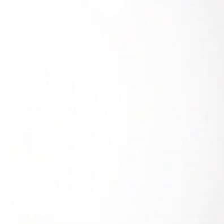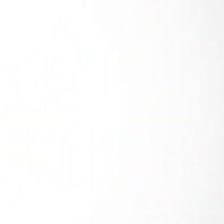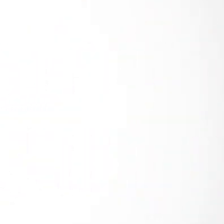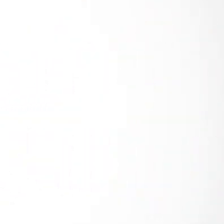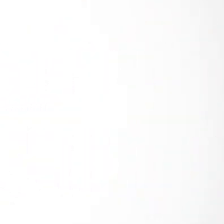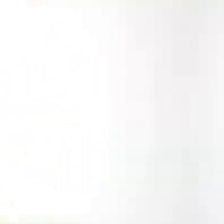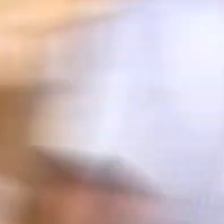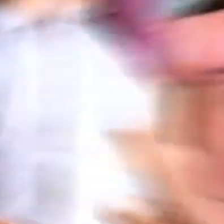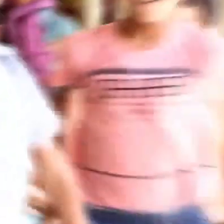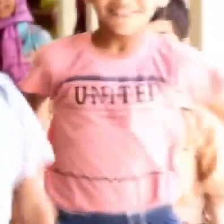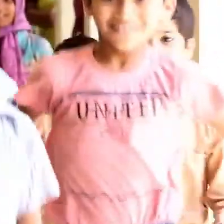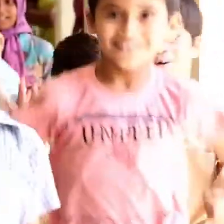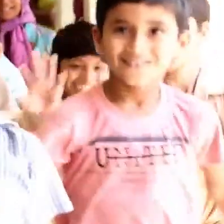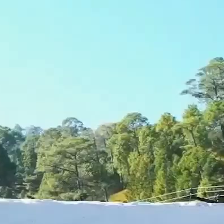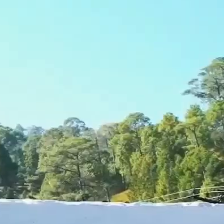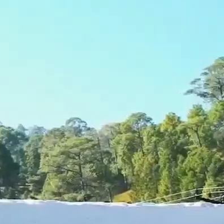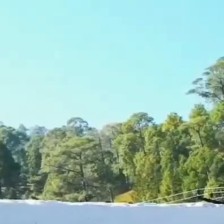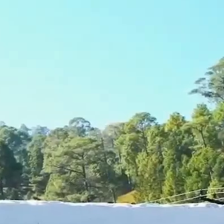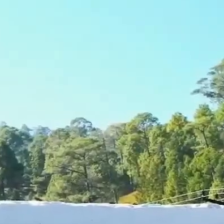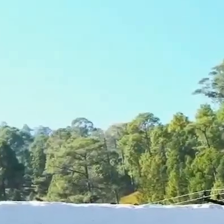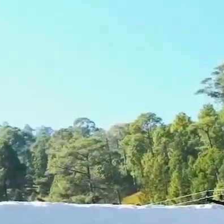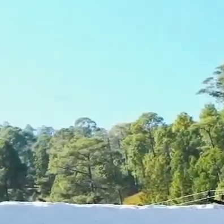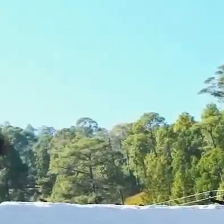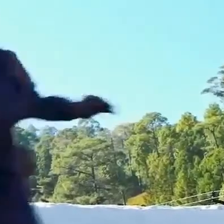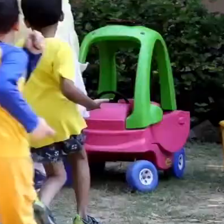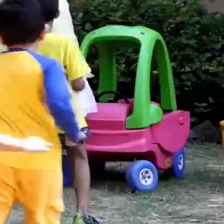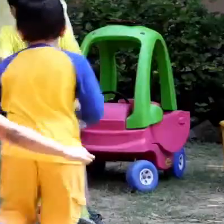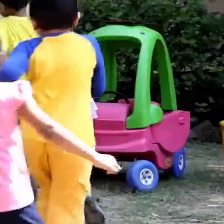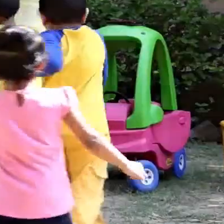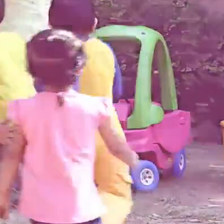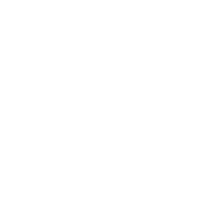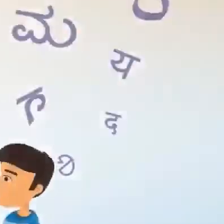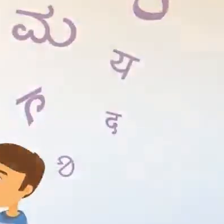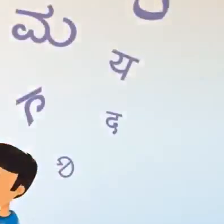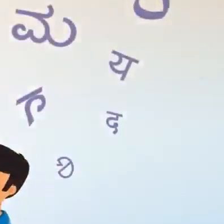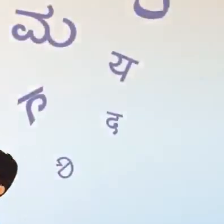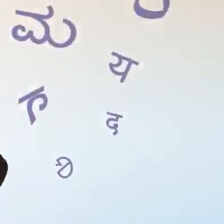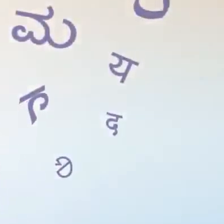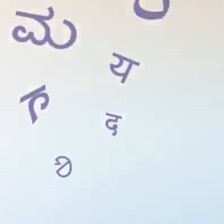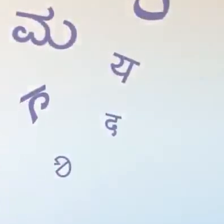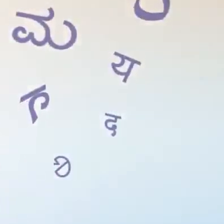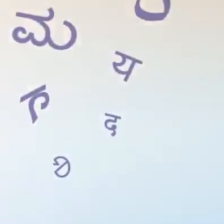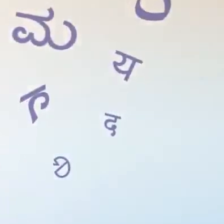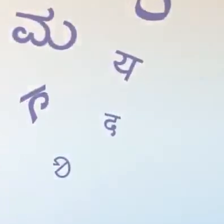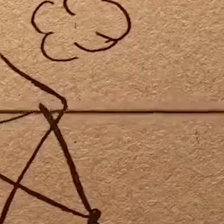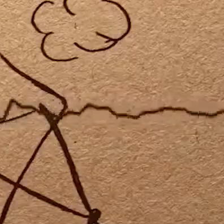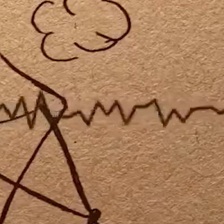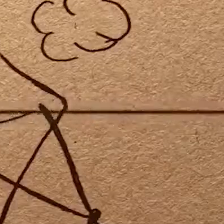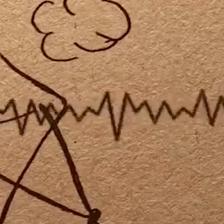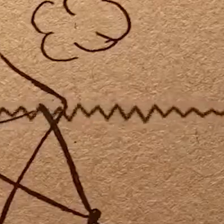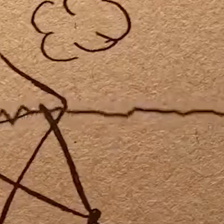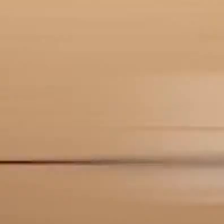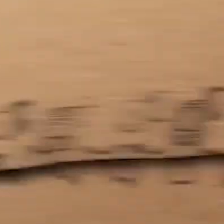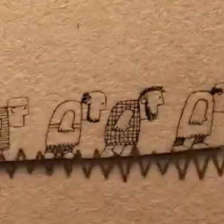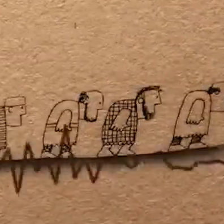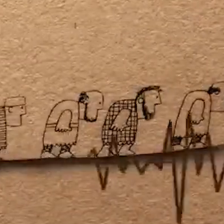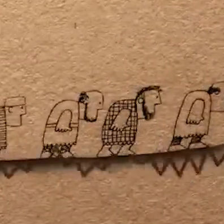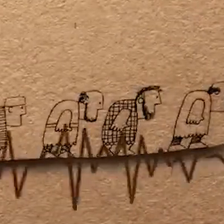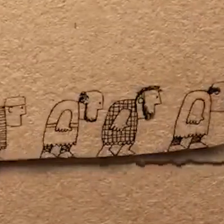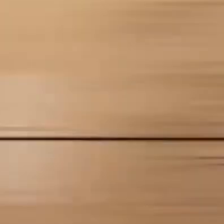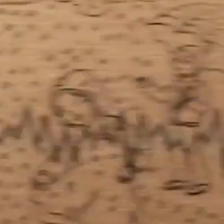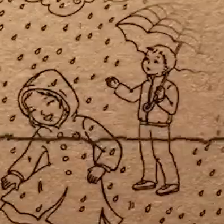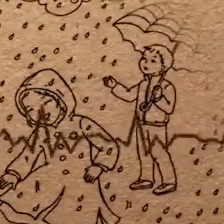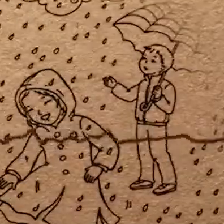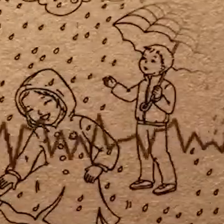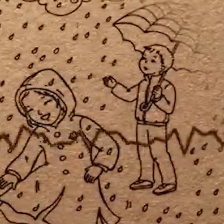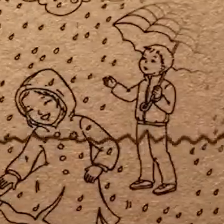भारत सरकार की एक अनूठी और सराहनीय पहल का हिस्सा बने तथा भारतीय भाषाओं और अंग्रेजी में लोकगीत